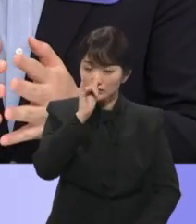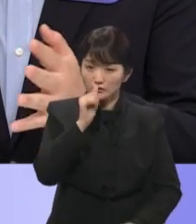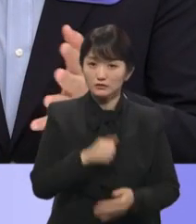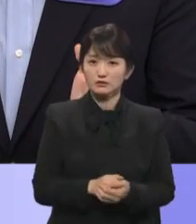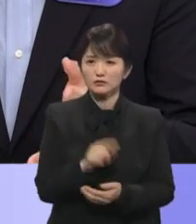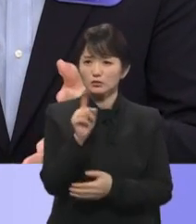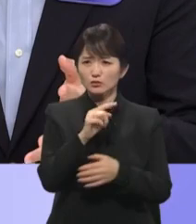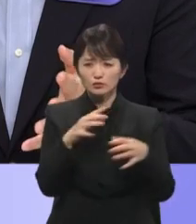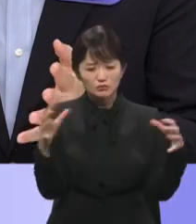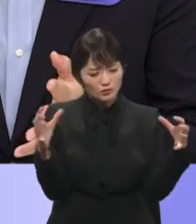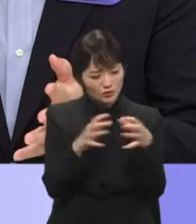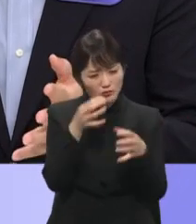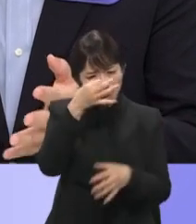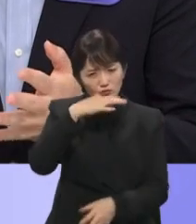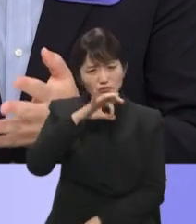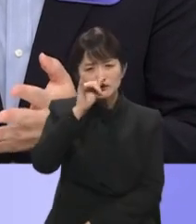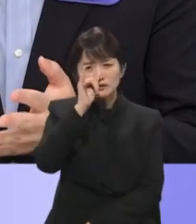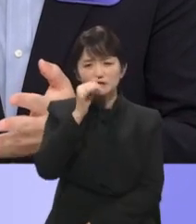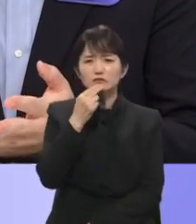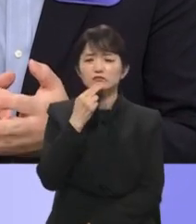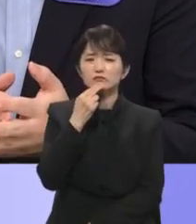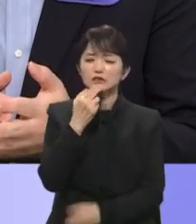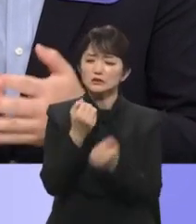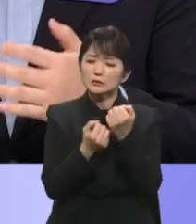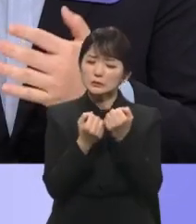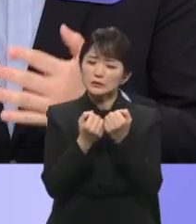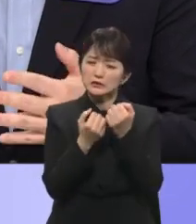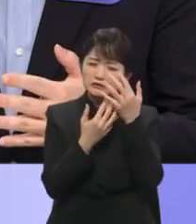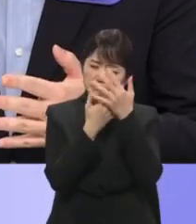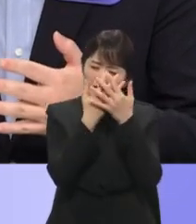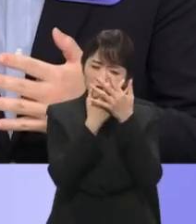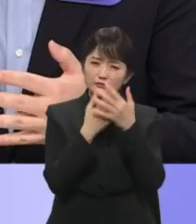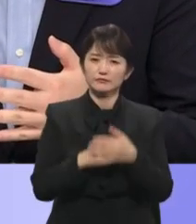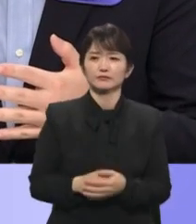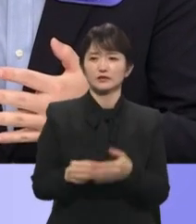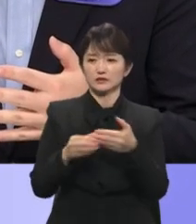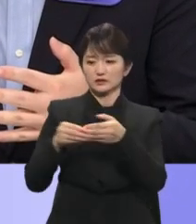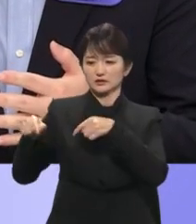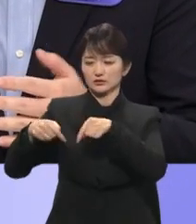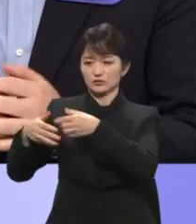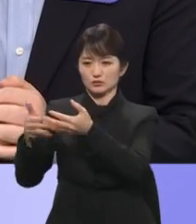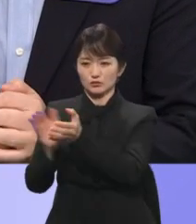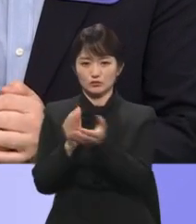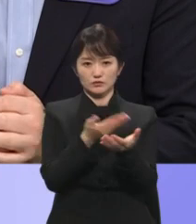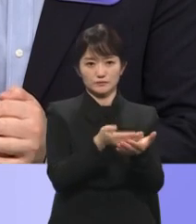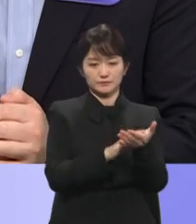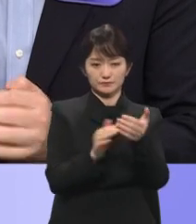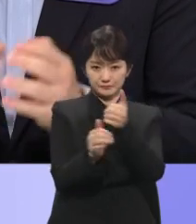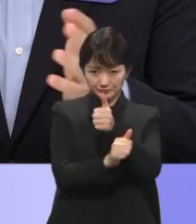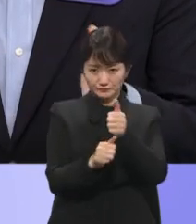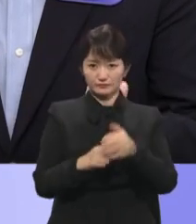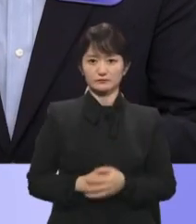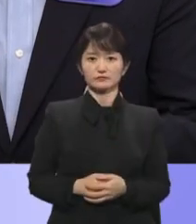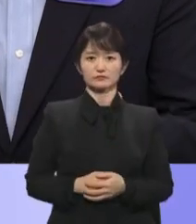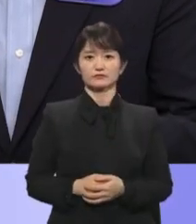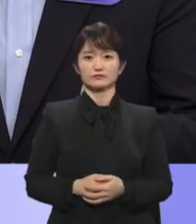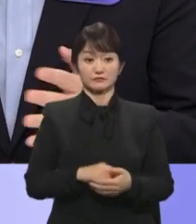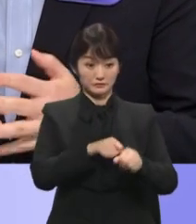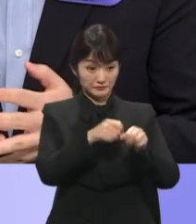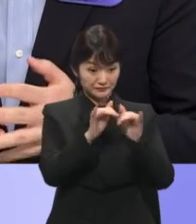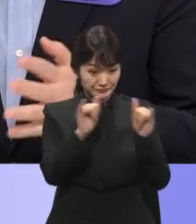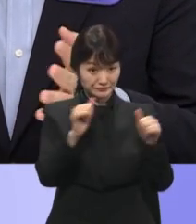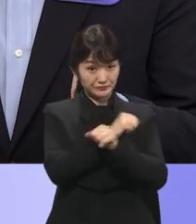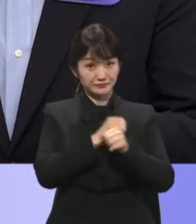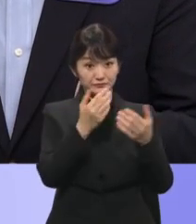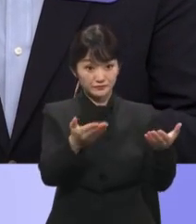통합 효과가 있는 것이냐 이것 사실 설명이 잘 안 되거든요 그러면은 지도부가 그냥 단지 혁신 이와 지도부가 우리가 이렇게 용서를 해 주었습니다 예